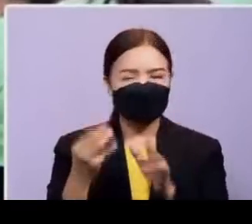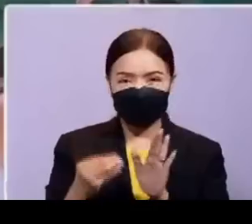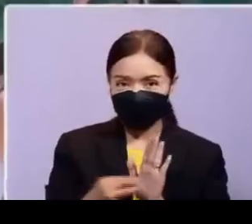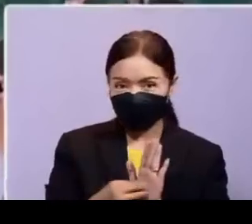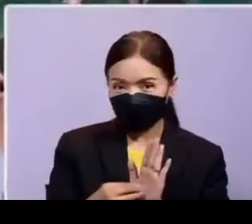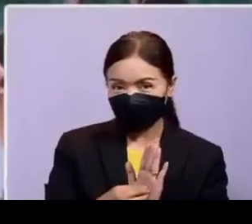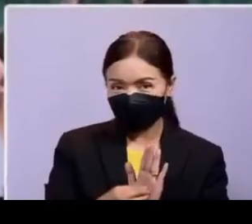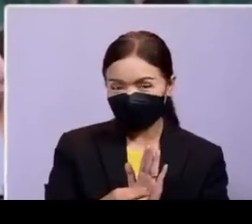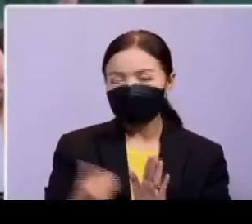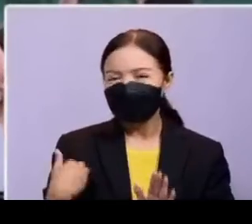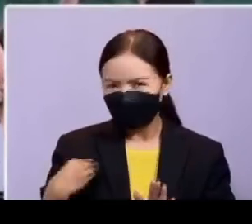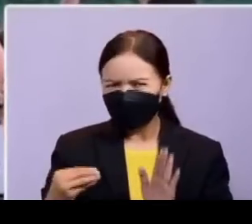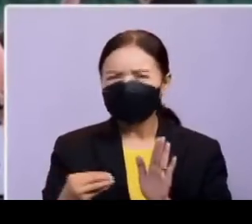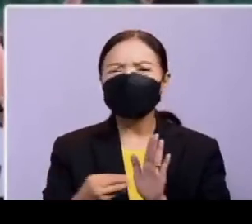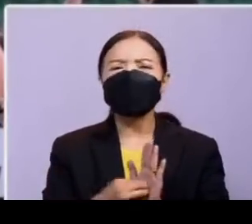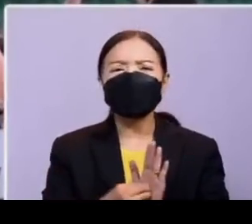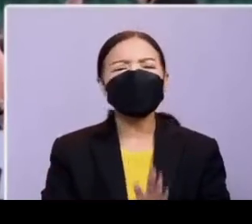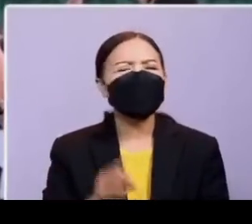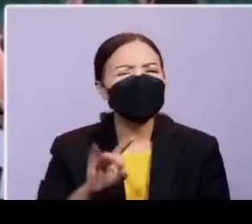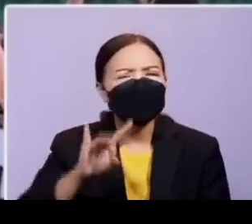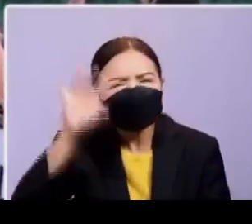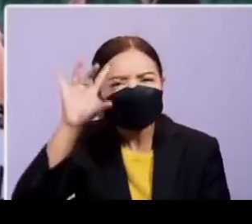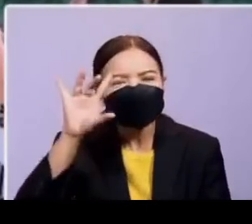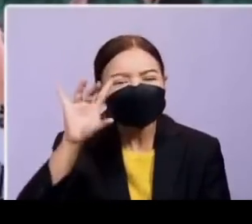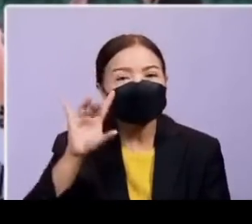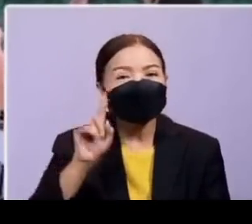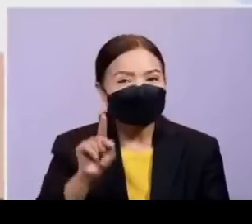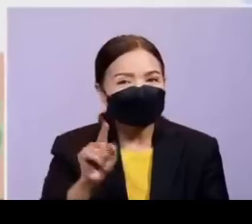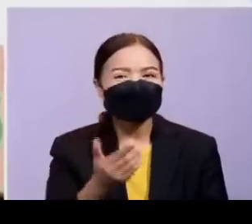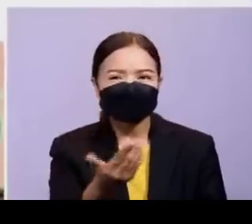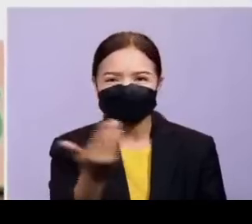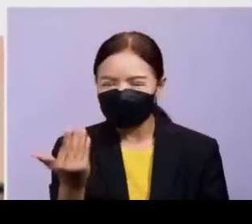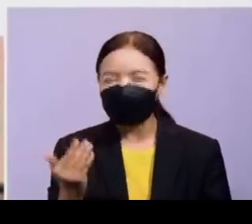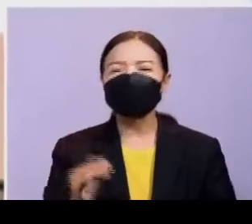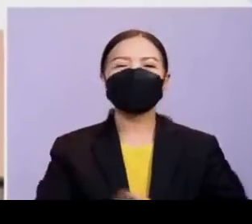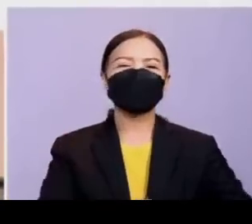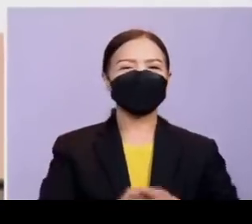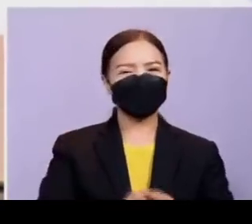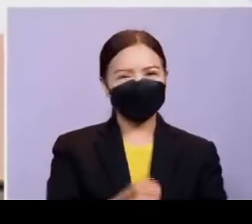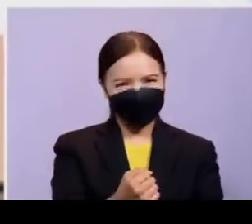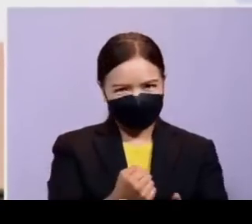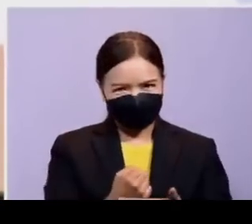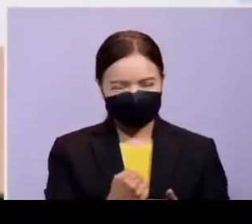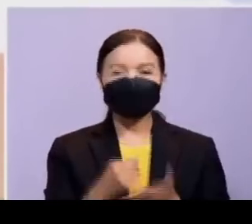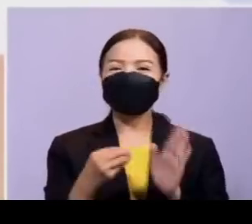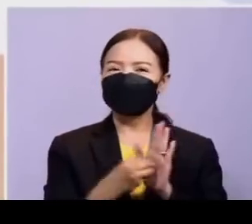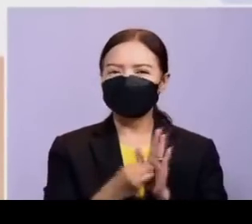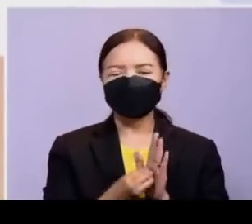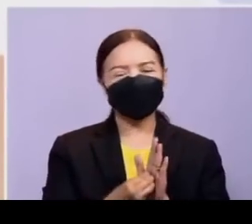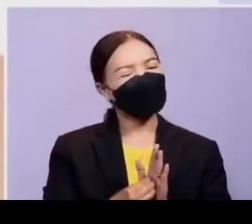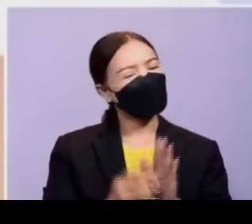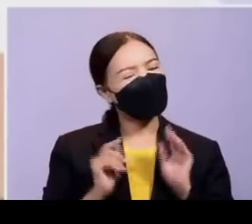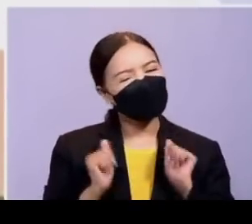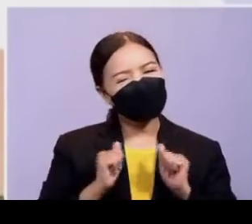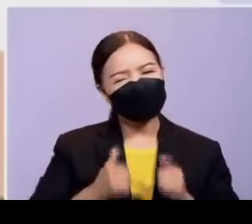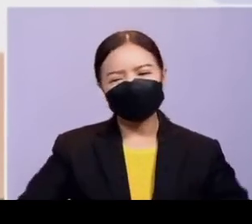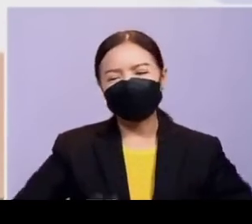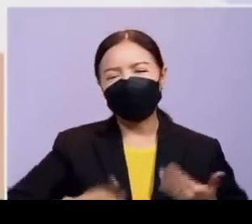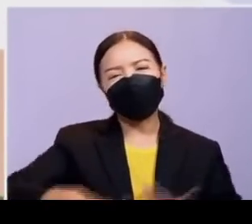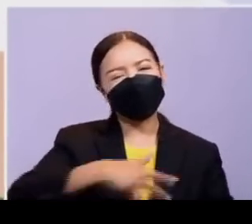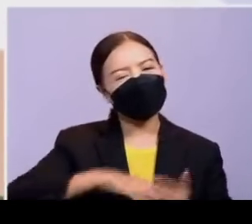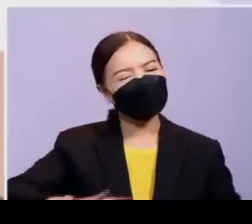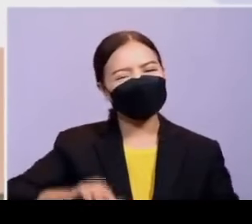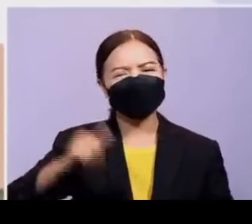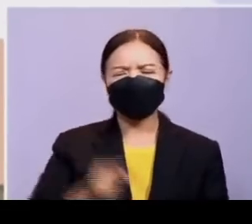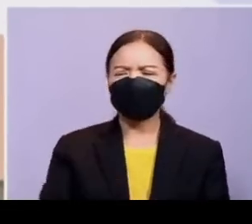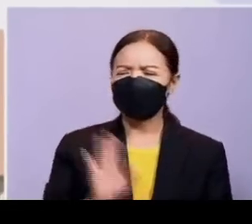ทพมหานครมีกรุงเทพมหานครเดียวเพราะฉะนั้นเราจะต้องมาช่วยกันทำให้กรุงเทพน่าอยู่มากยิ่งขึ้น คุณนี่มันทั้ง